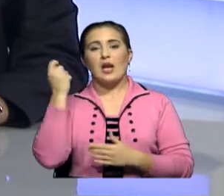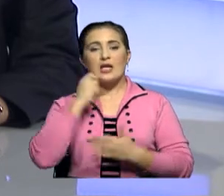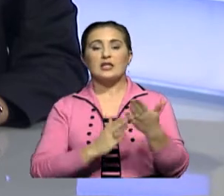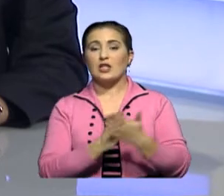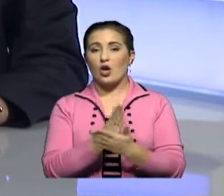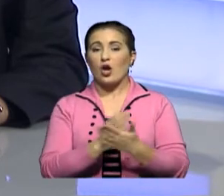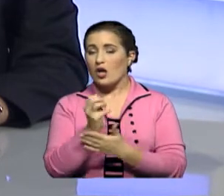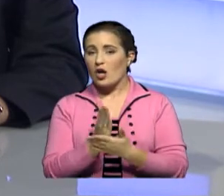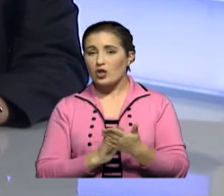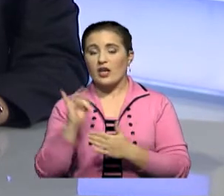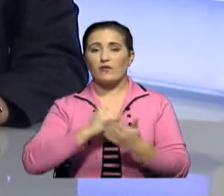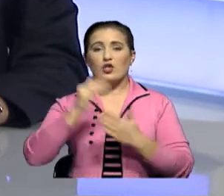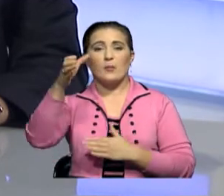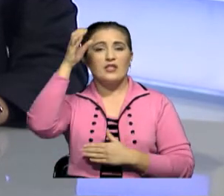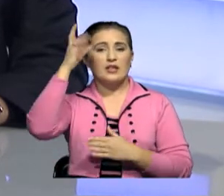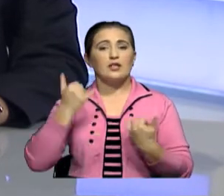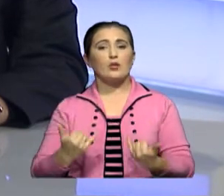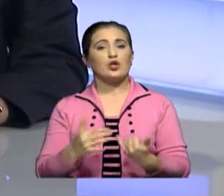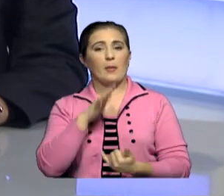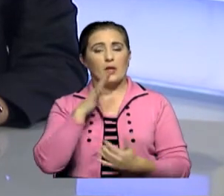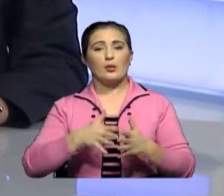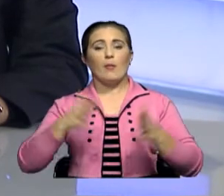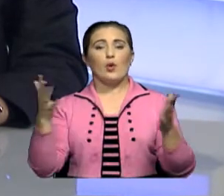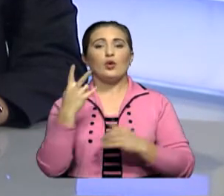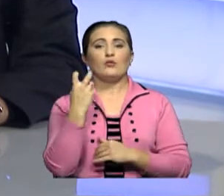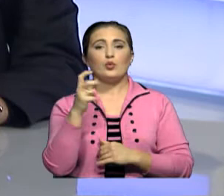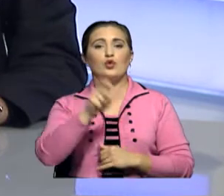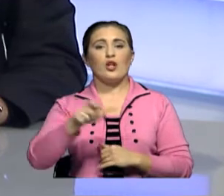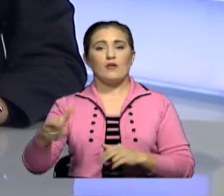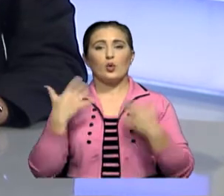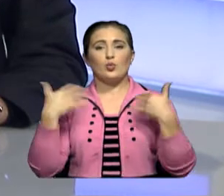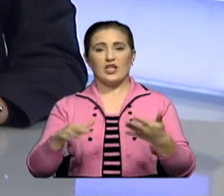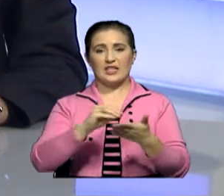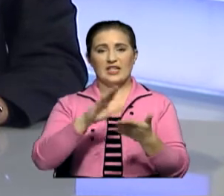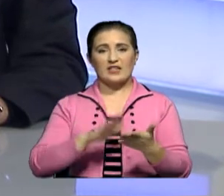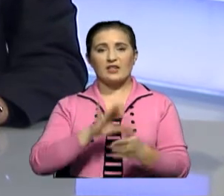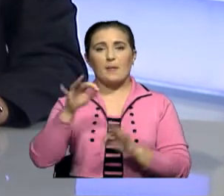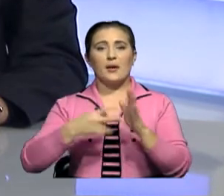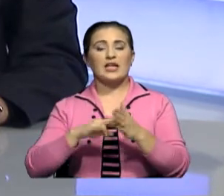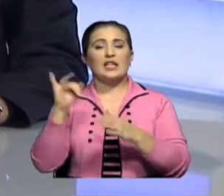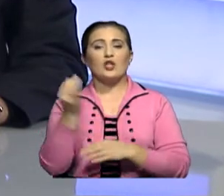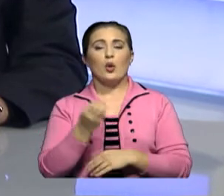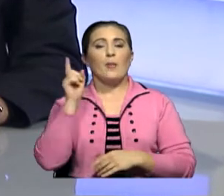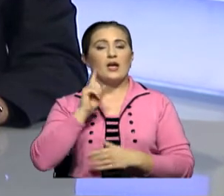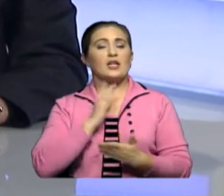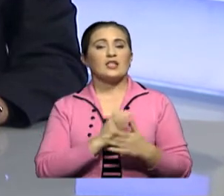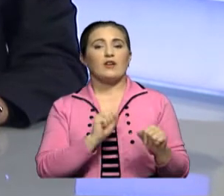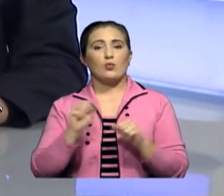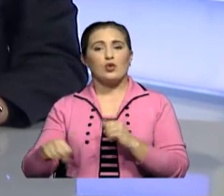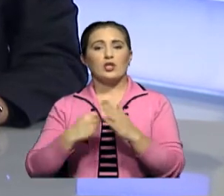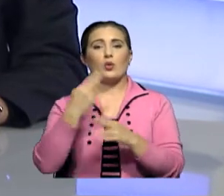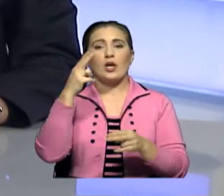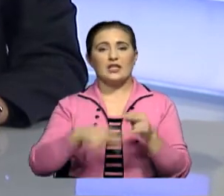высшее образование на сегодняшний момент более 200 человек уже зарегистрировалось проекте еще пока есть возможность до конца